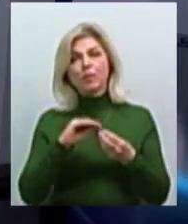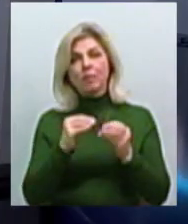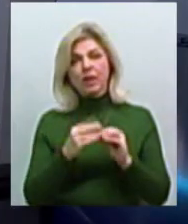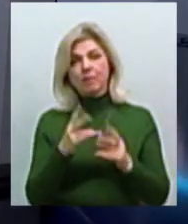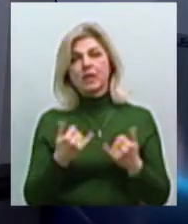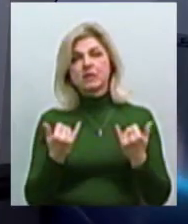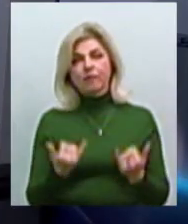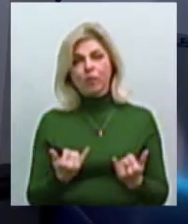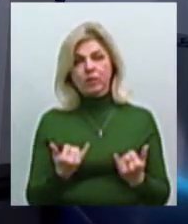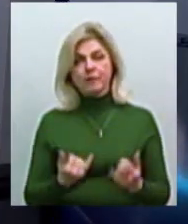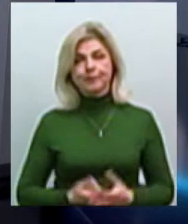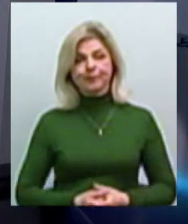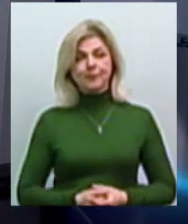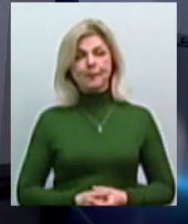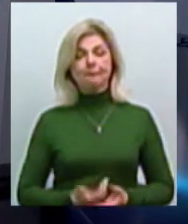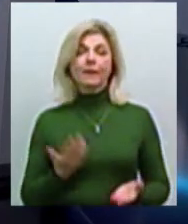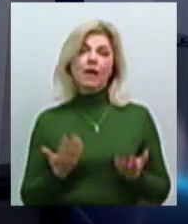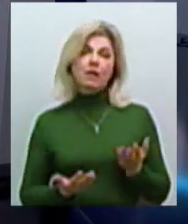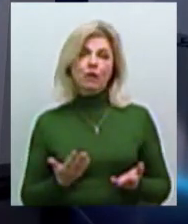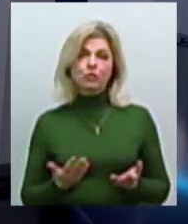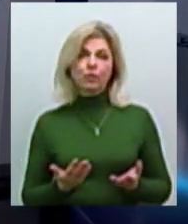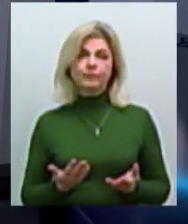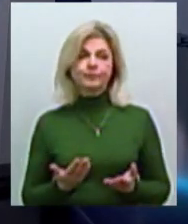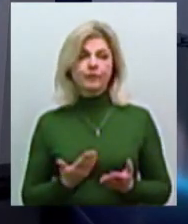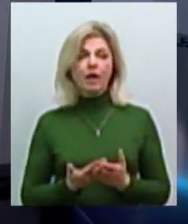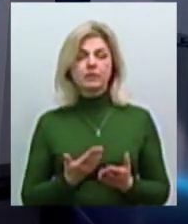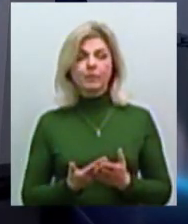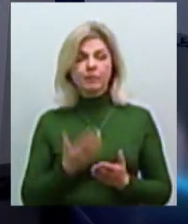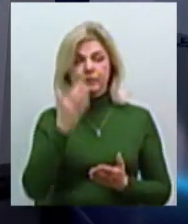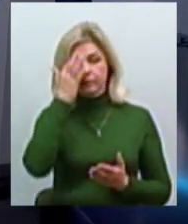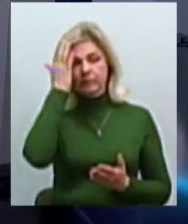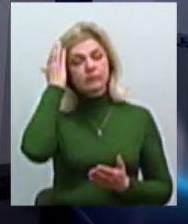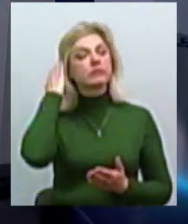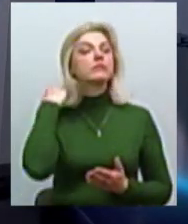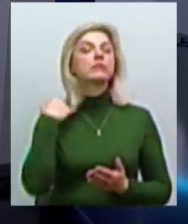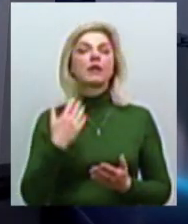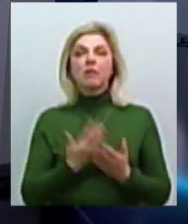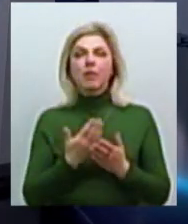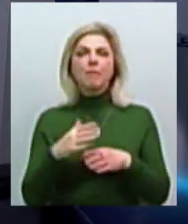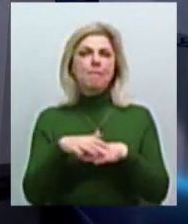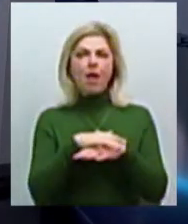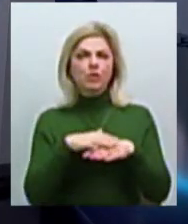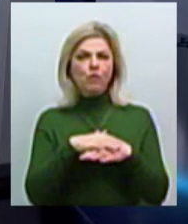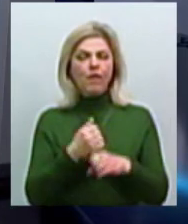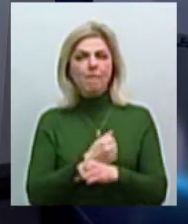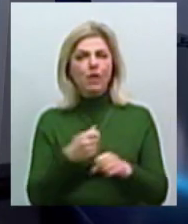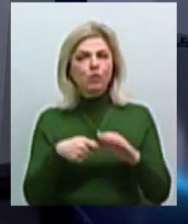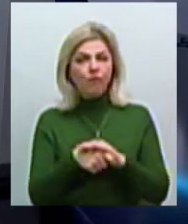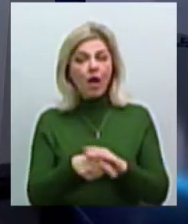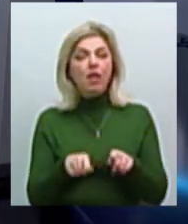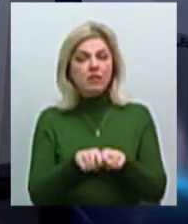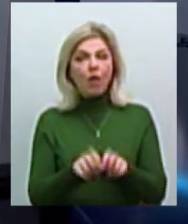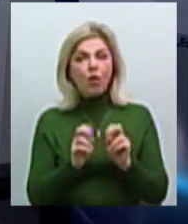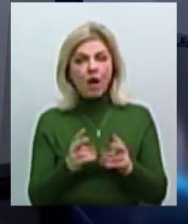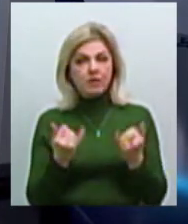сьогоднішній день? Ну, в разі, якщо, скажімо, ведеться про масове мінування, таке як сьогодні,